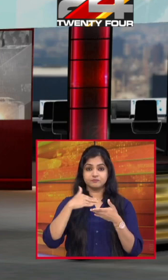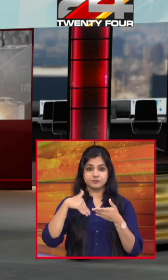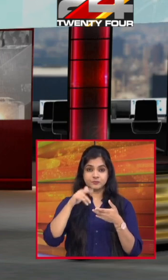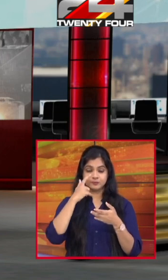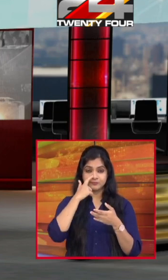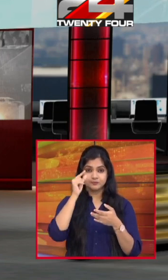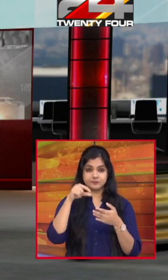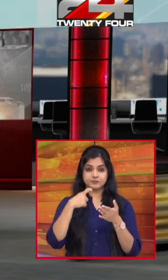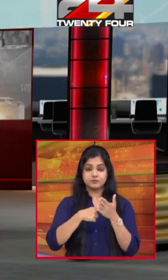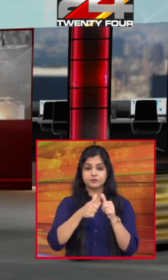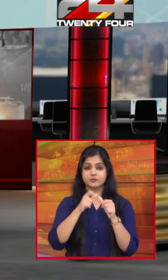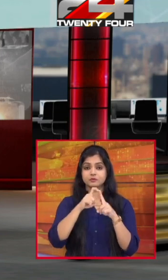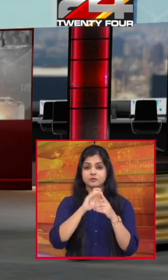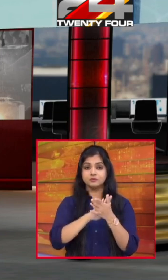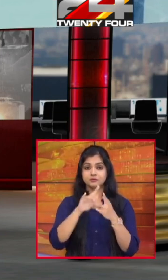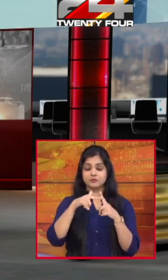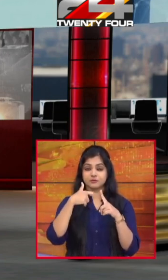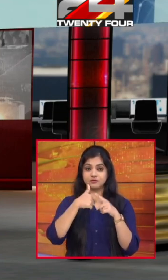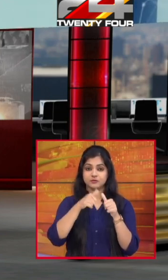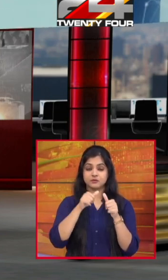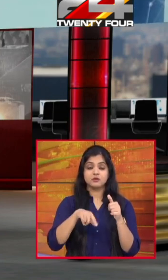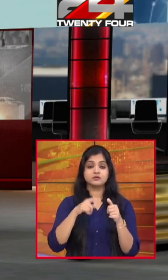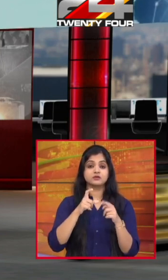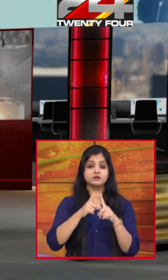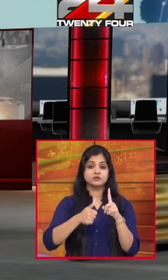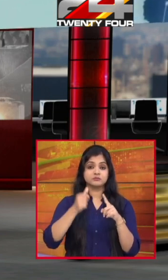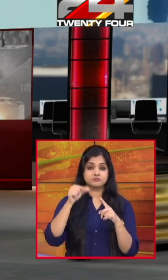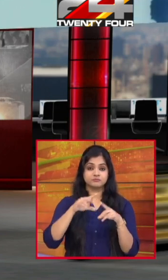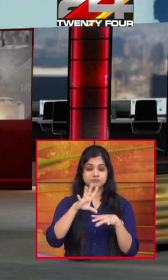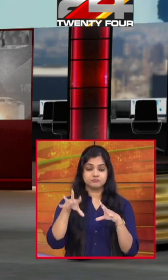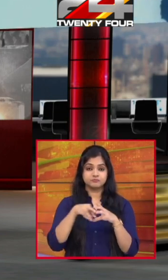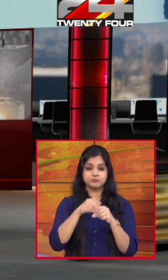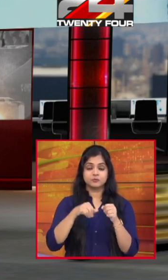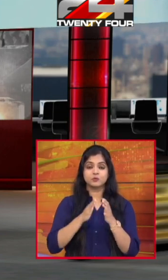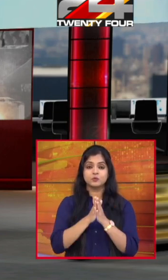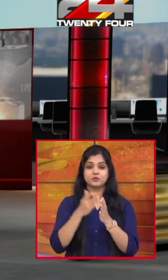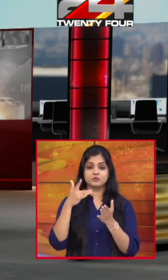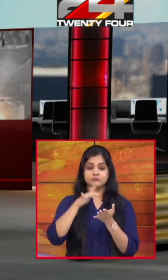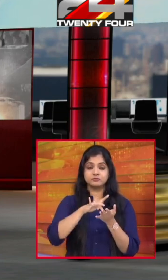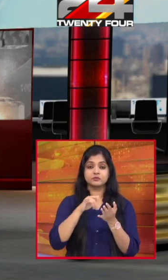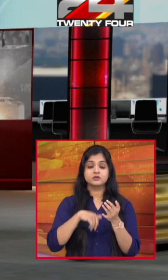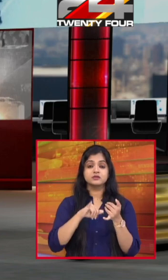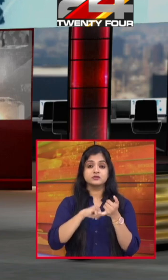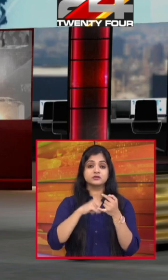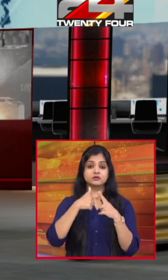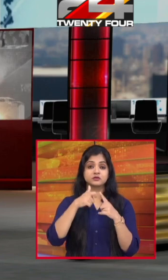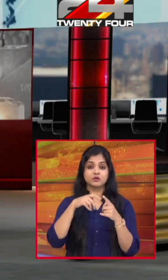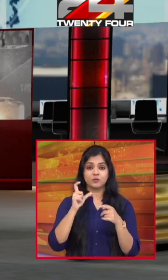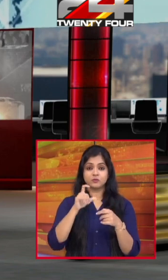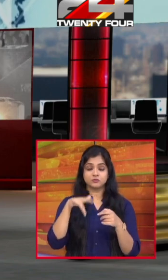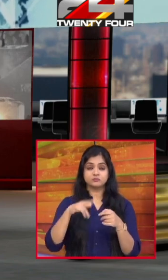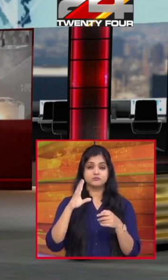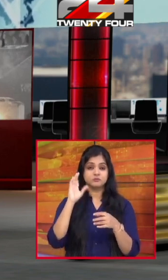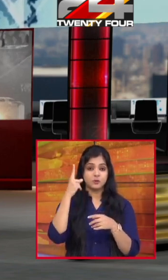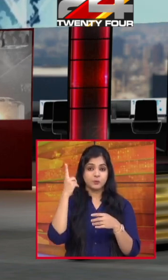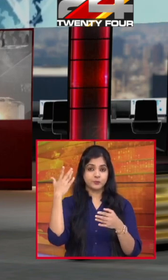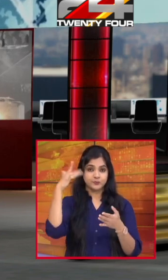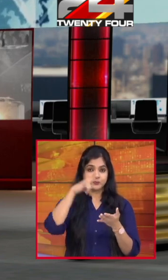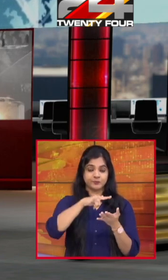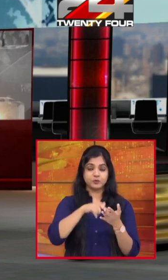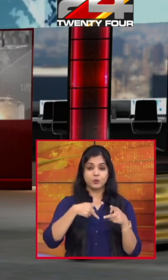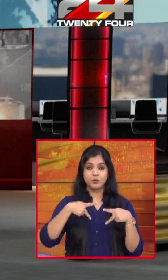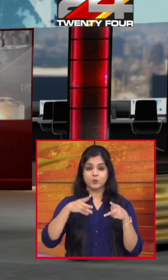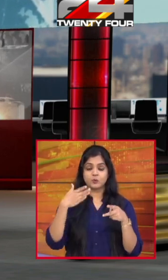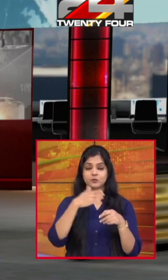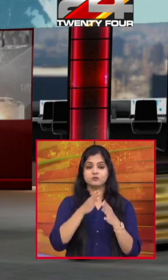രാധിക മർച്ചന്റും റിലയൻസ് ഗ്രൂപ്പ് ഡയറക്ടർ മനോജ് മോദിയും ഒപ്പമുണ്ട്. ഗുരുവായൂർ ശ്രീകൃഷ്ണ കോളേജിൽ ഹെലികോപ്റ്ററിൽ എത്തിയ അദ്ദേഹം റോഡ് മാർഗമായാണ്